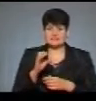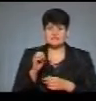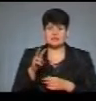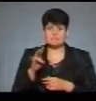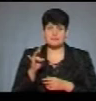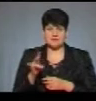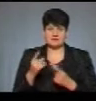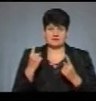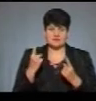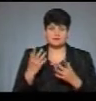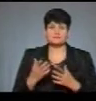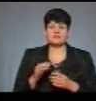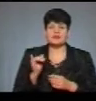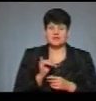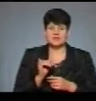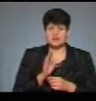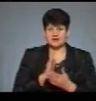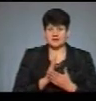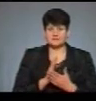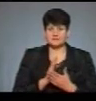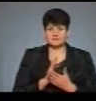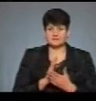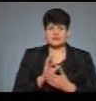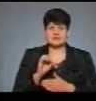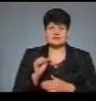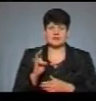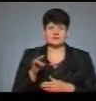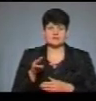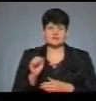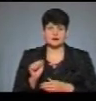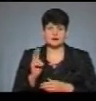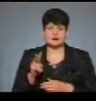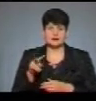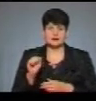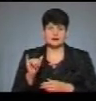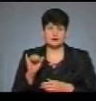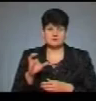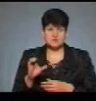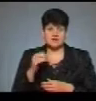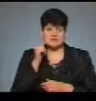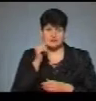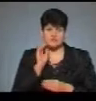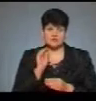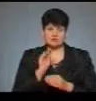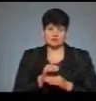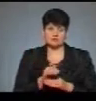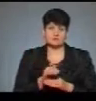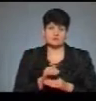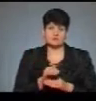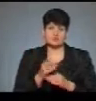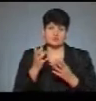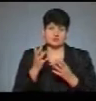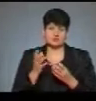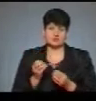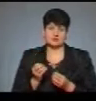Сніговик великий, і також у нас є Санта-Клаус. Ну і завтра ще, кажу, додається в нас Йолоупукі,